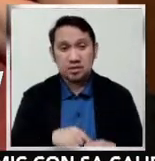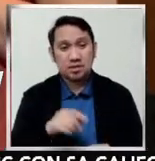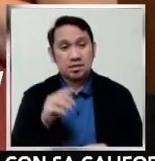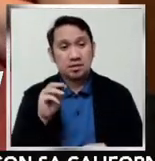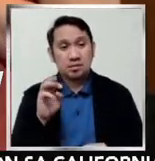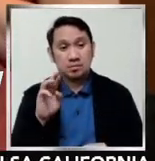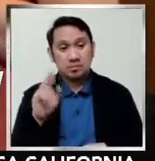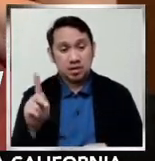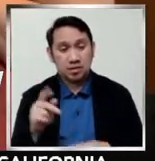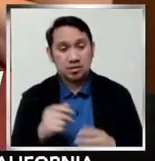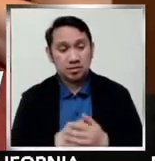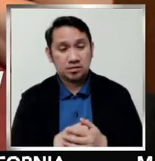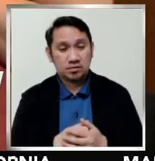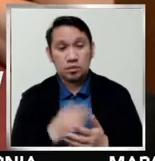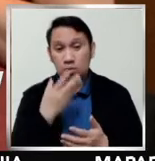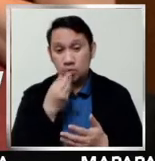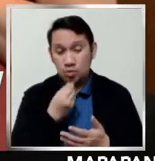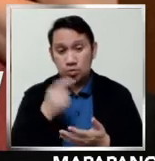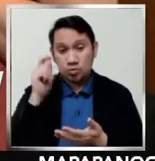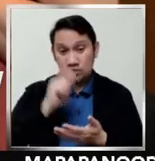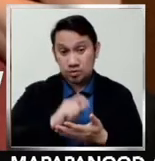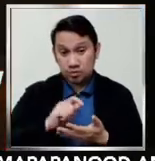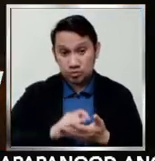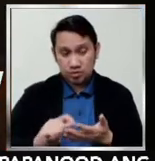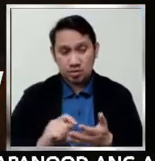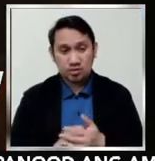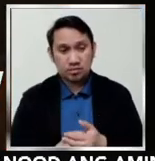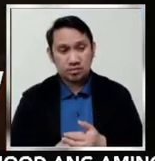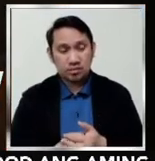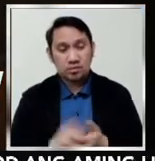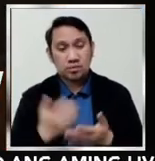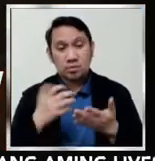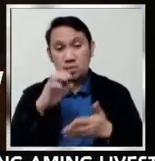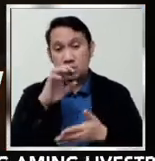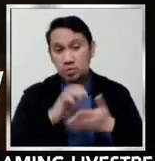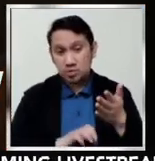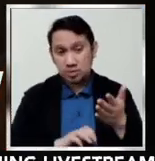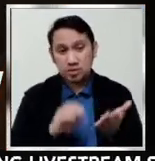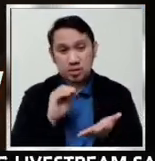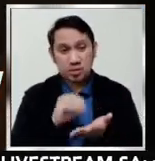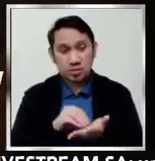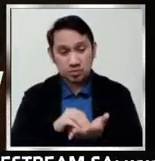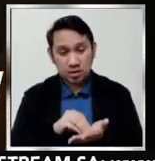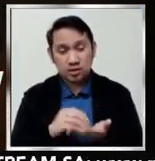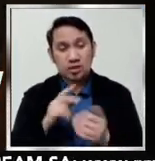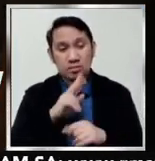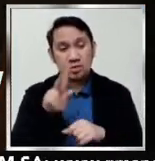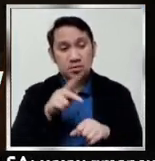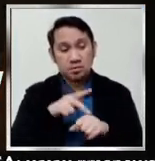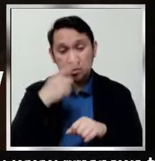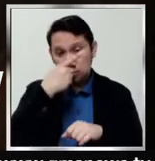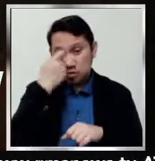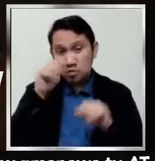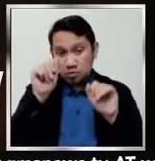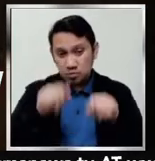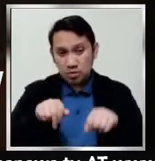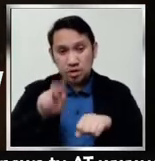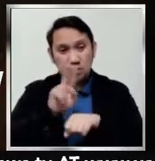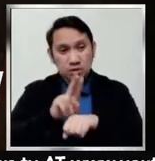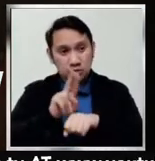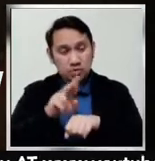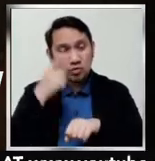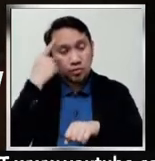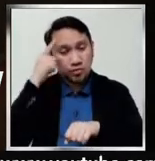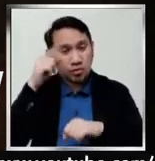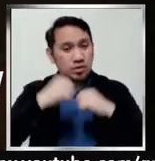principal author ng MIF Act, mababawasan daw ang pangungutang ng bansa dahil pwedeng gamitin ang Maharlika sa infrastructure